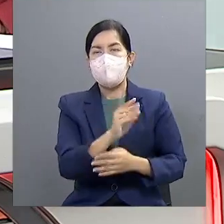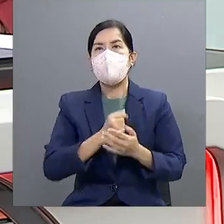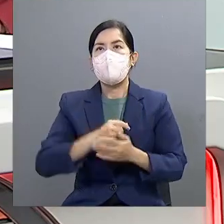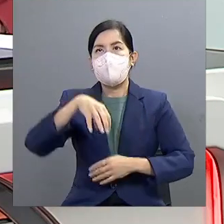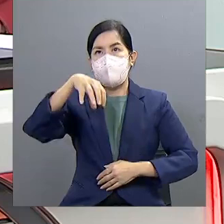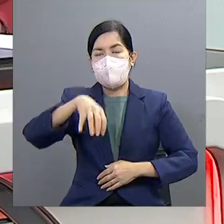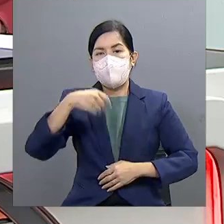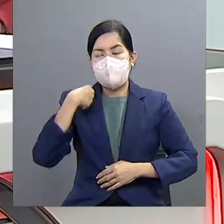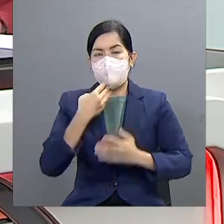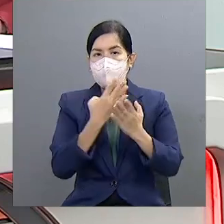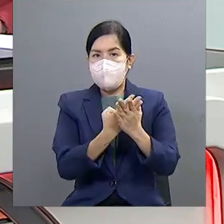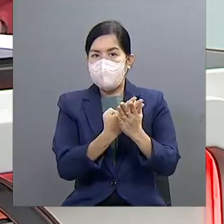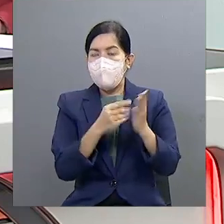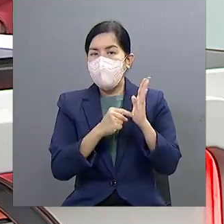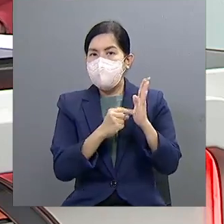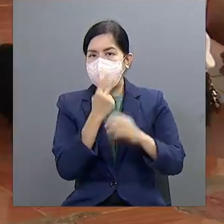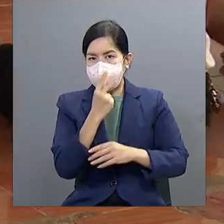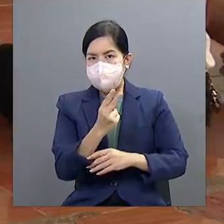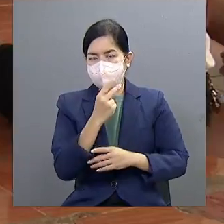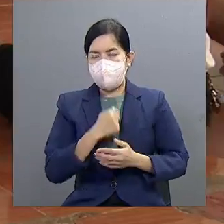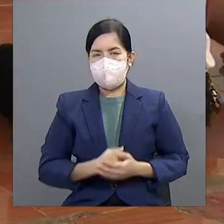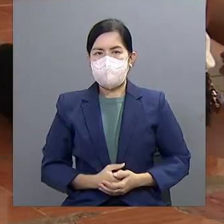ไปปรับใช้ค่ะติดตามจากรายงานค่ะ